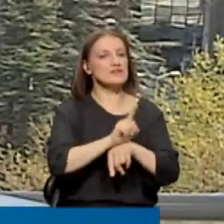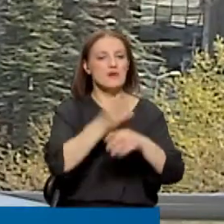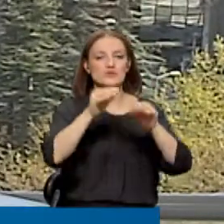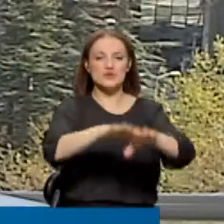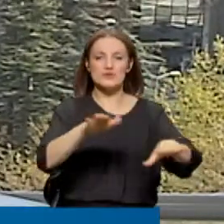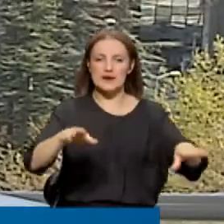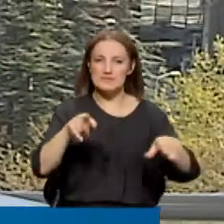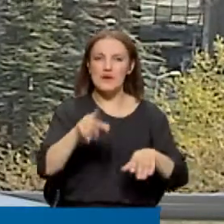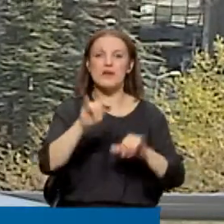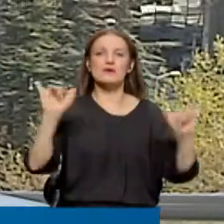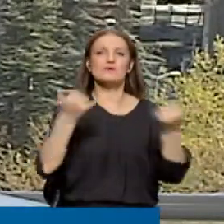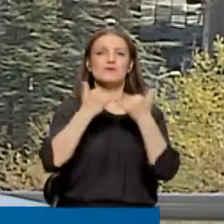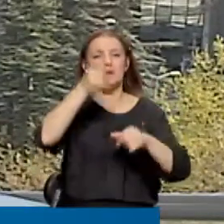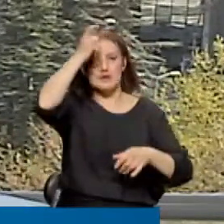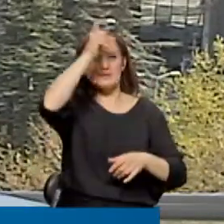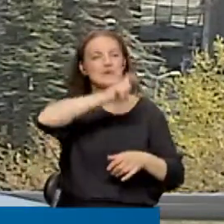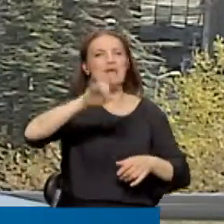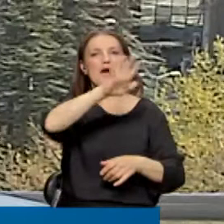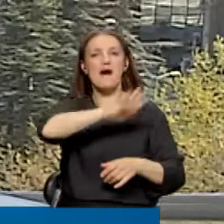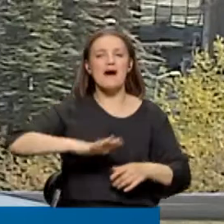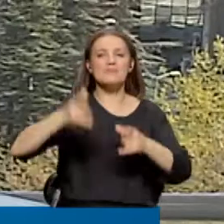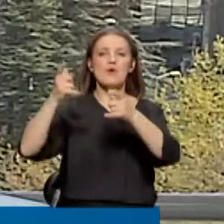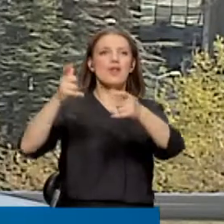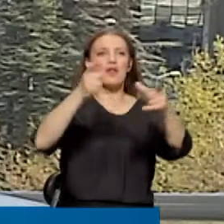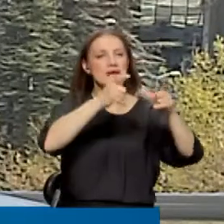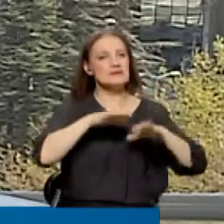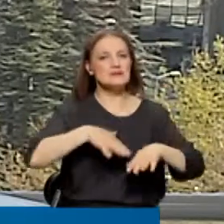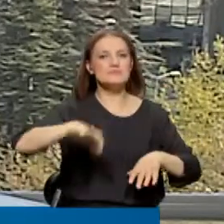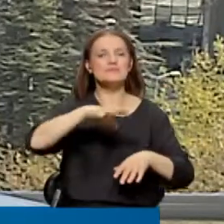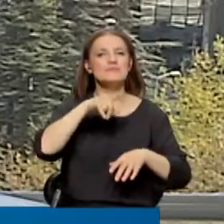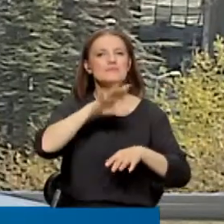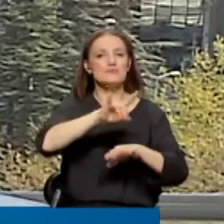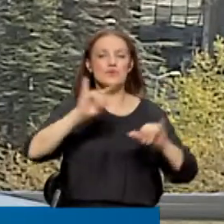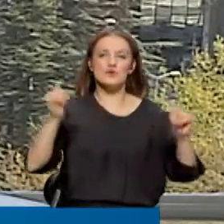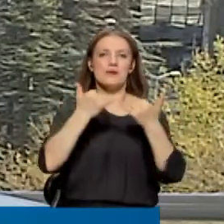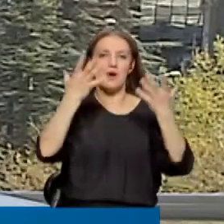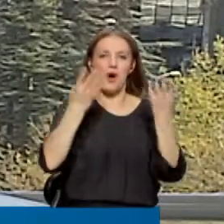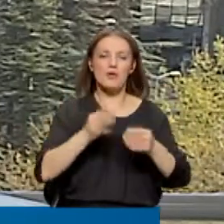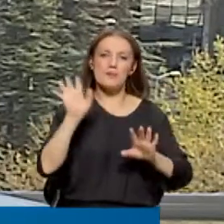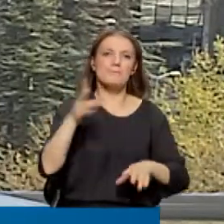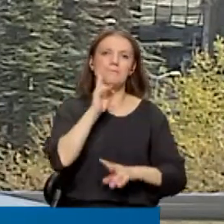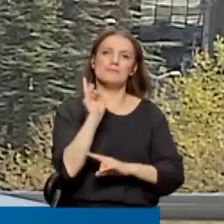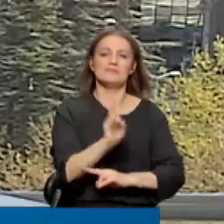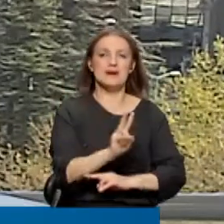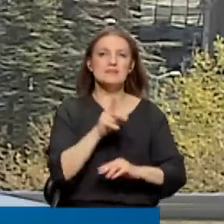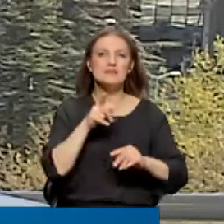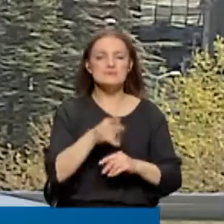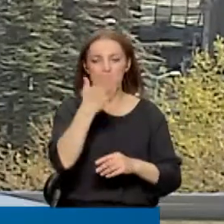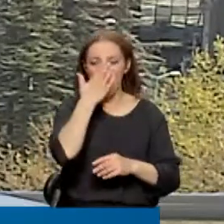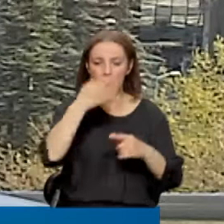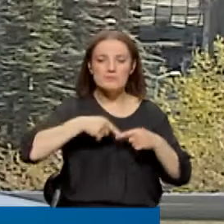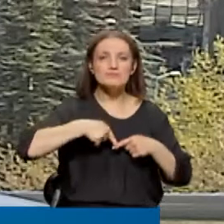onların kutlamaları. Türkiye'nin her yerinde, pek çok bölgesinde bu kutlamalar oldu. Bir bakalım, hani bizim